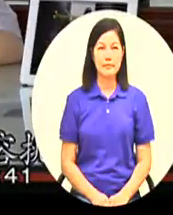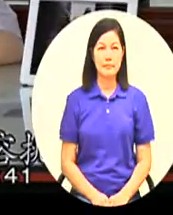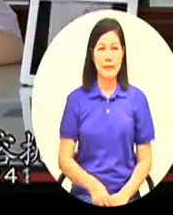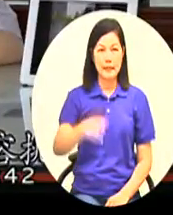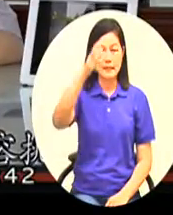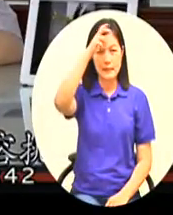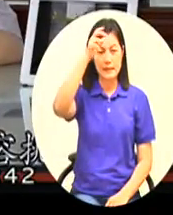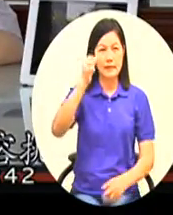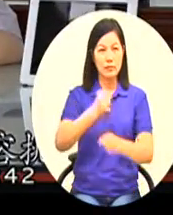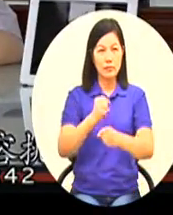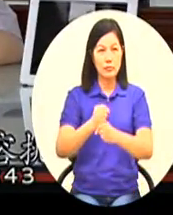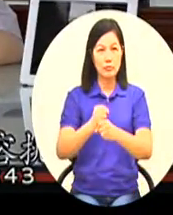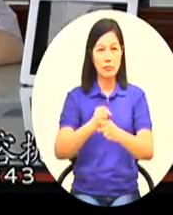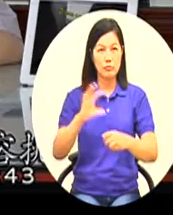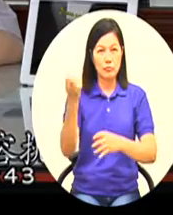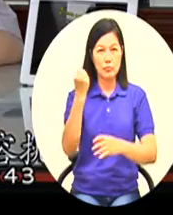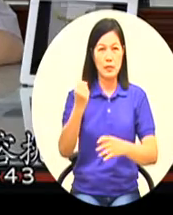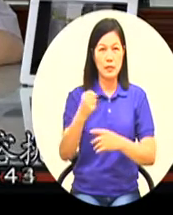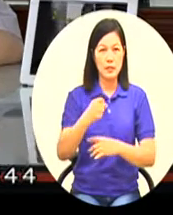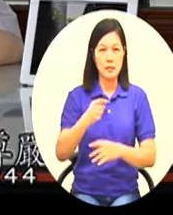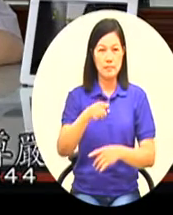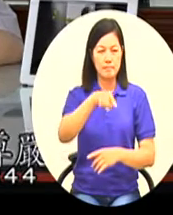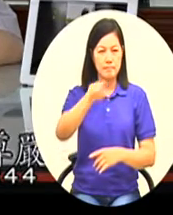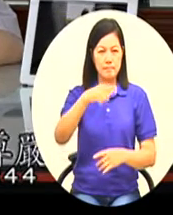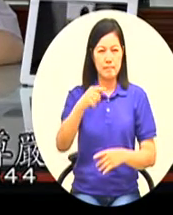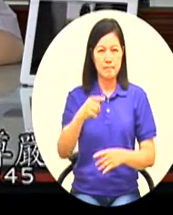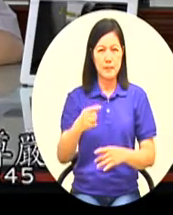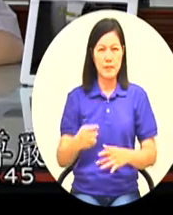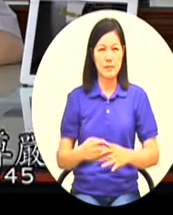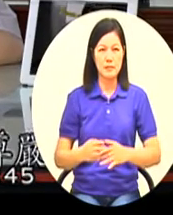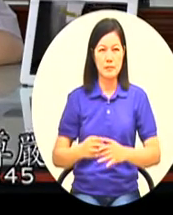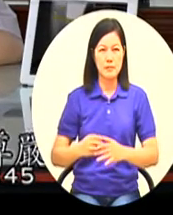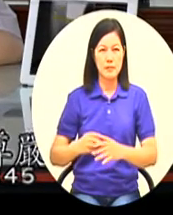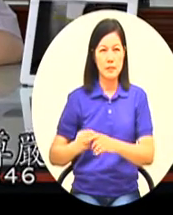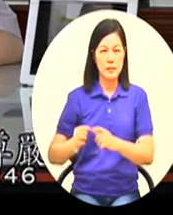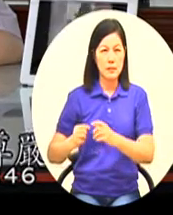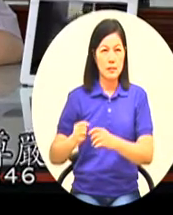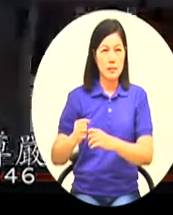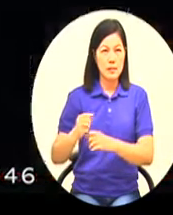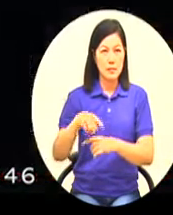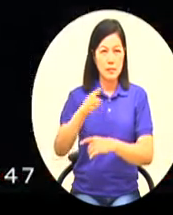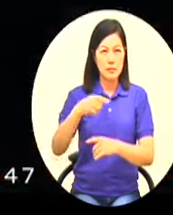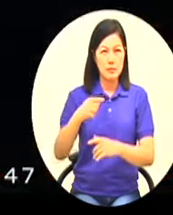执行公权力不容挑衅，这是捍卫执法尊严。